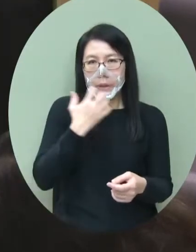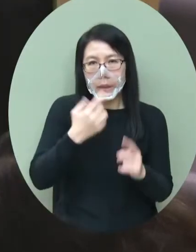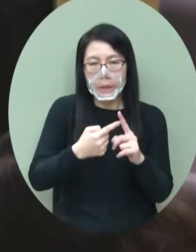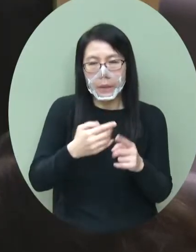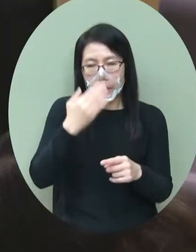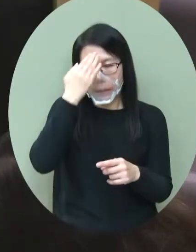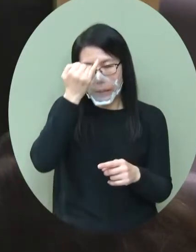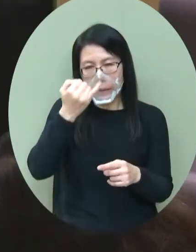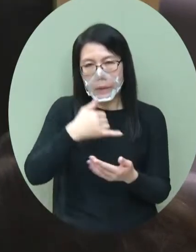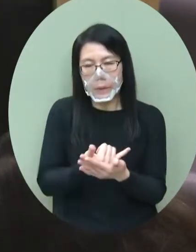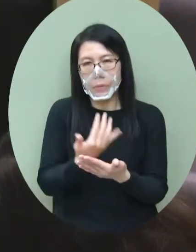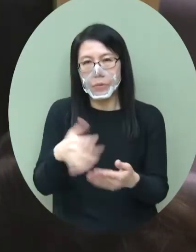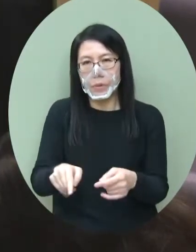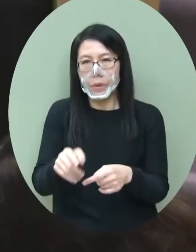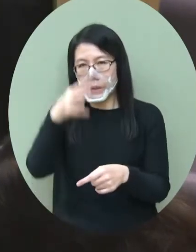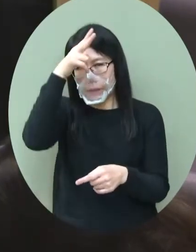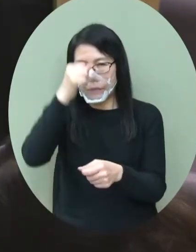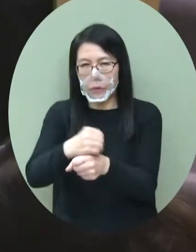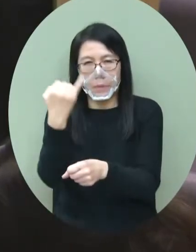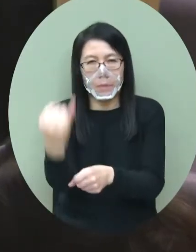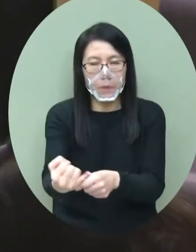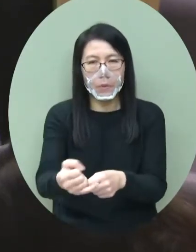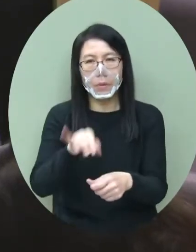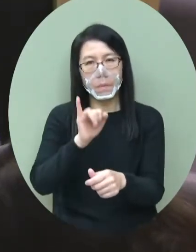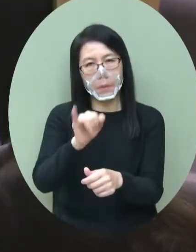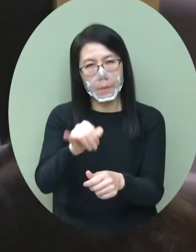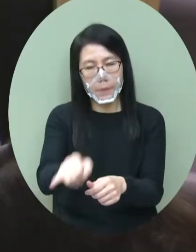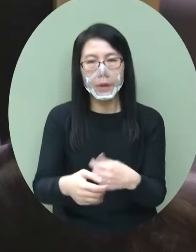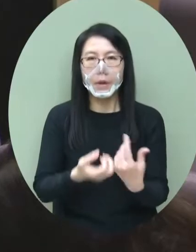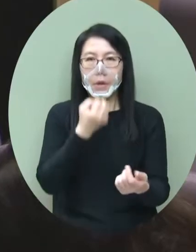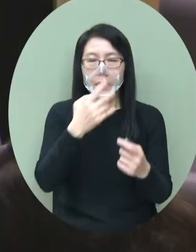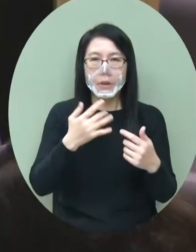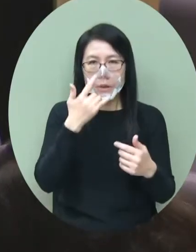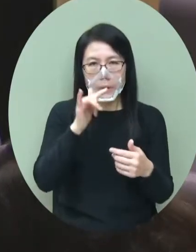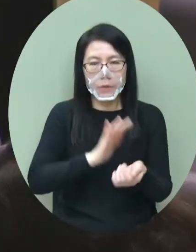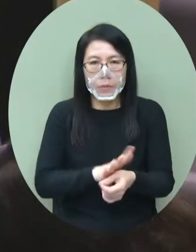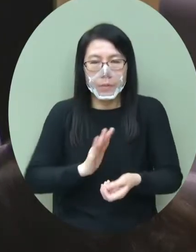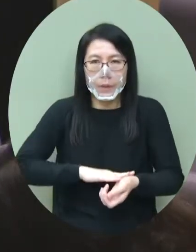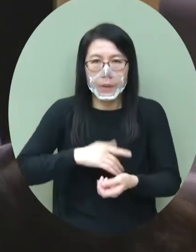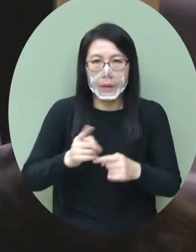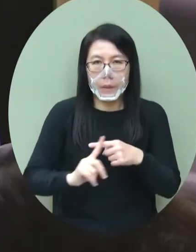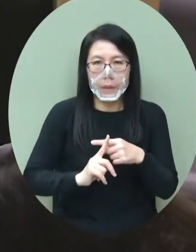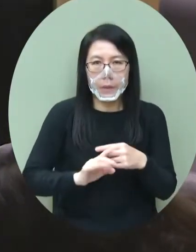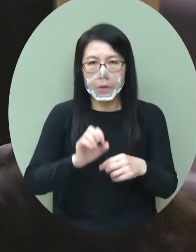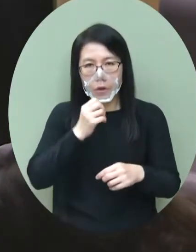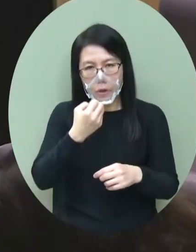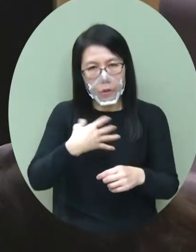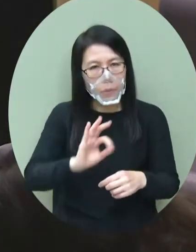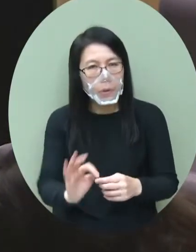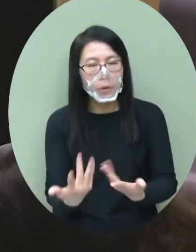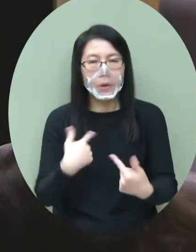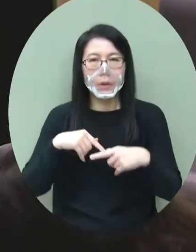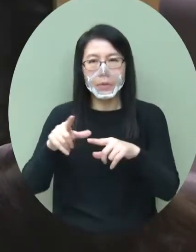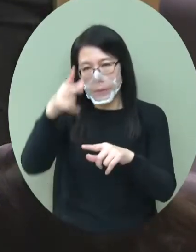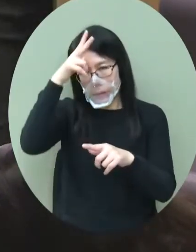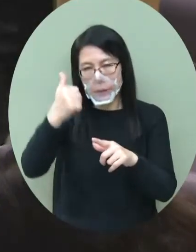亲人就是去世，他就批评政府没有做好统筹工作，而且没有告诉市民新冠肺炎的危险